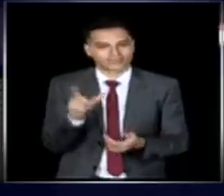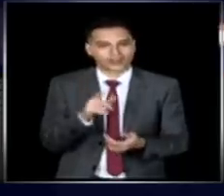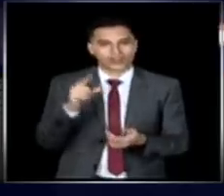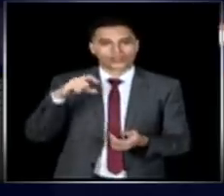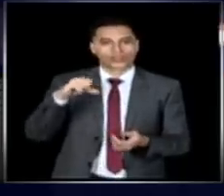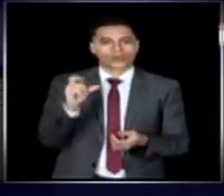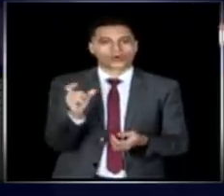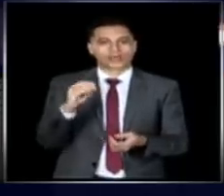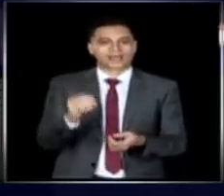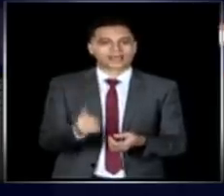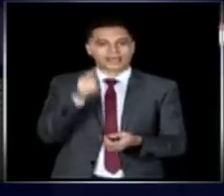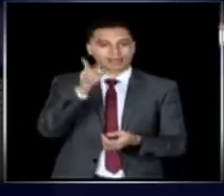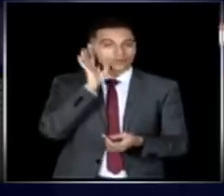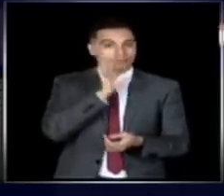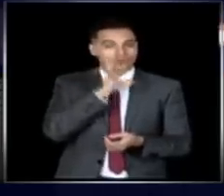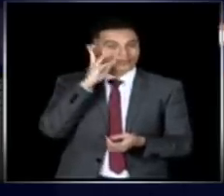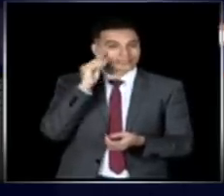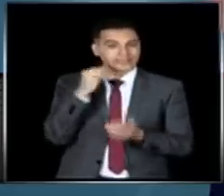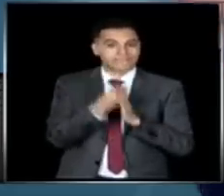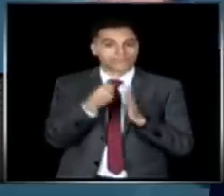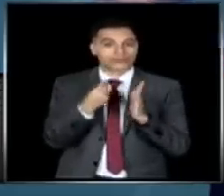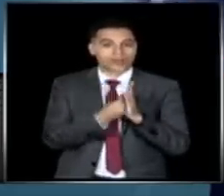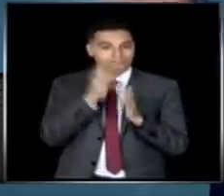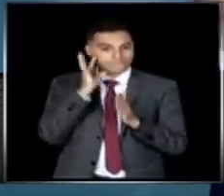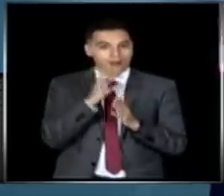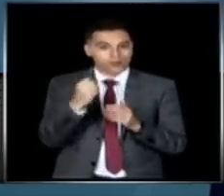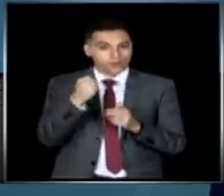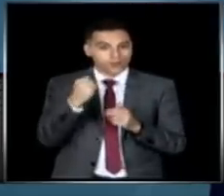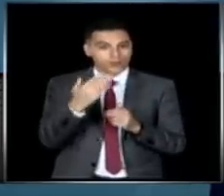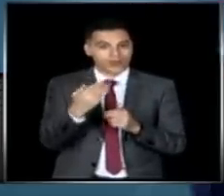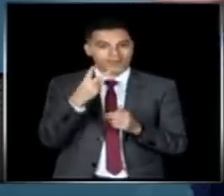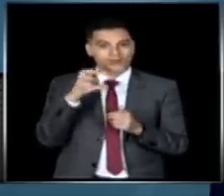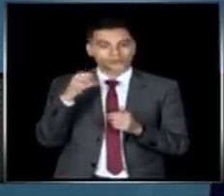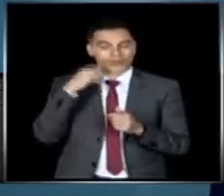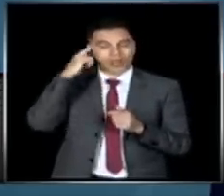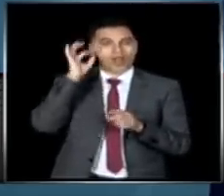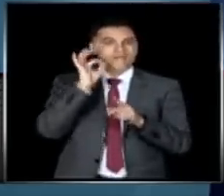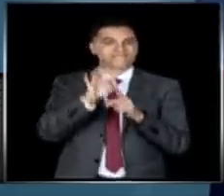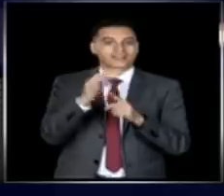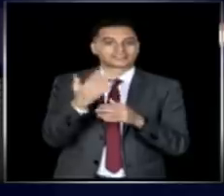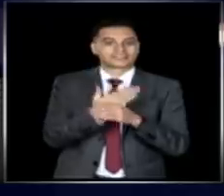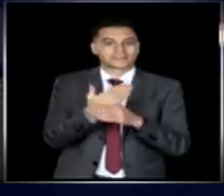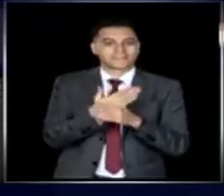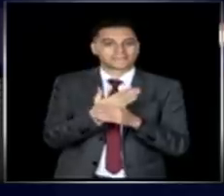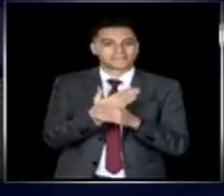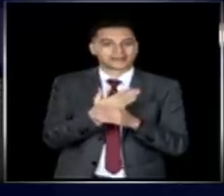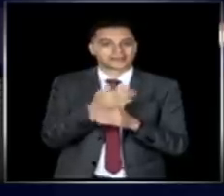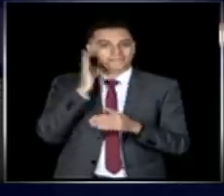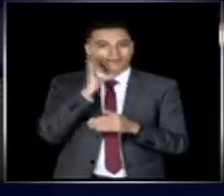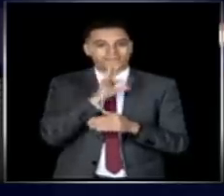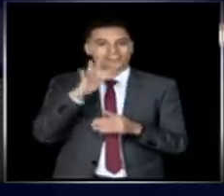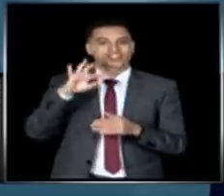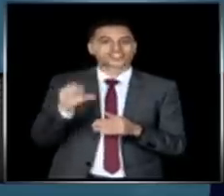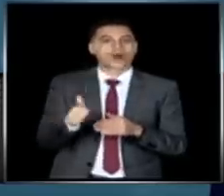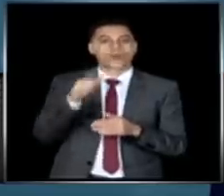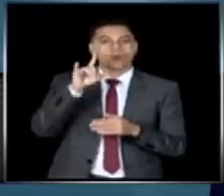طبعاً دونجا. انتوا هتنسوا منتخب مصر عمل ايه؟ انا افتكرتها ب 2009 والله، ساعه لما 4-3. فاكرين الشوالي لما قال التاني